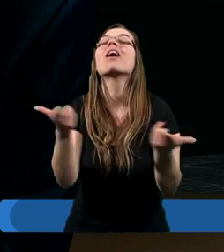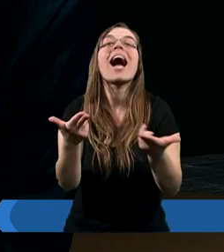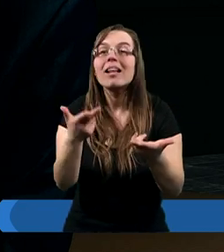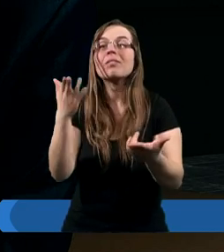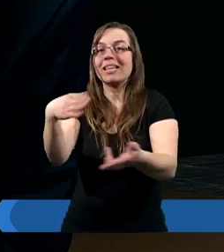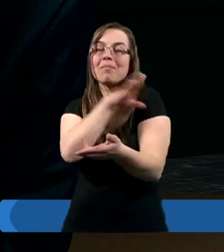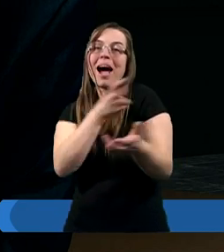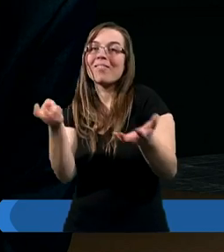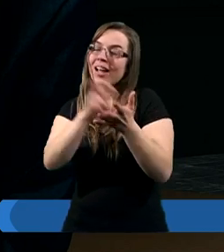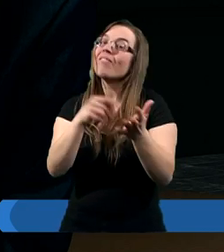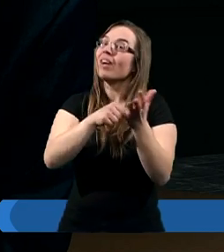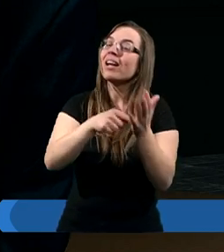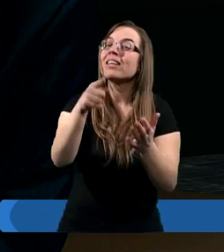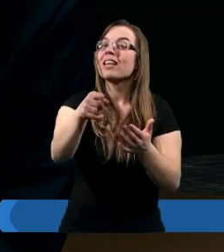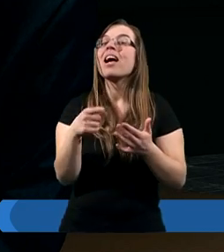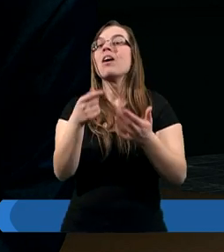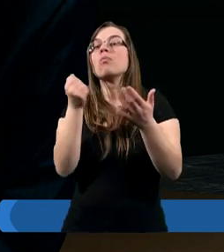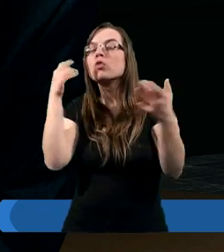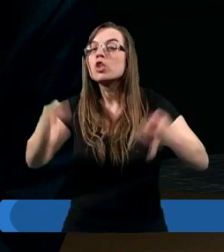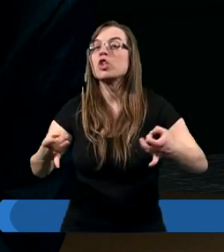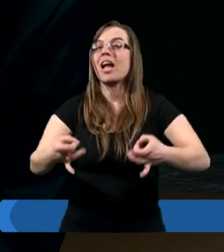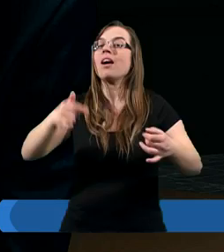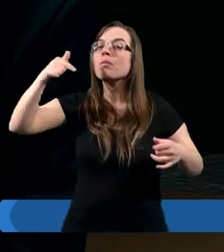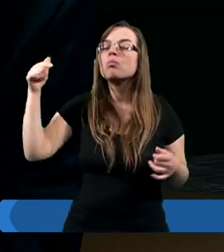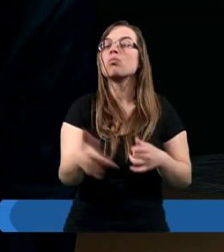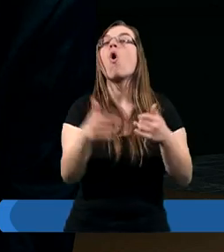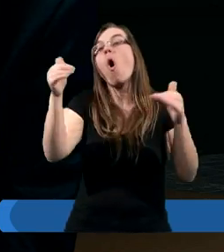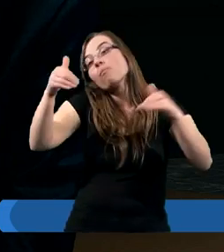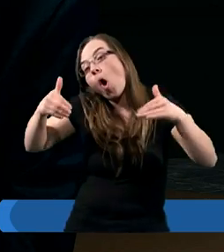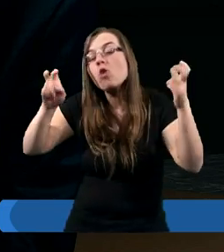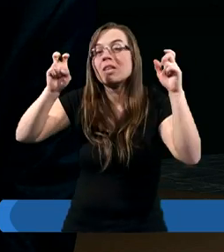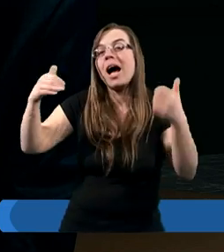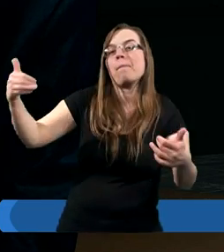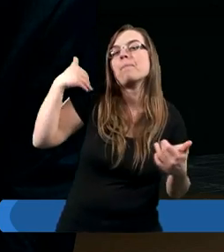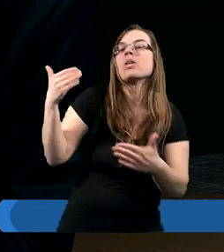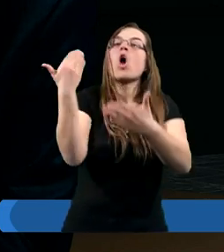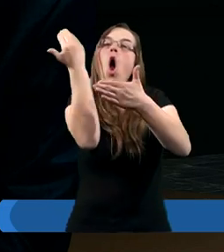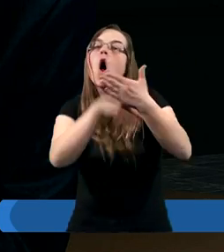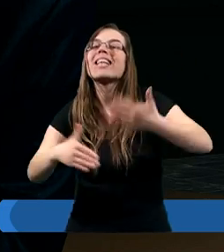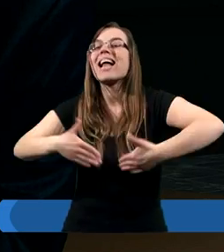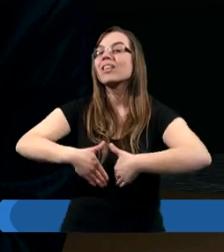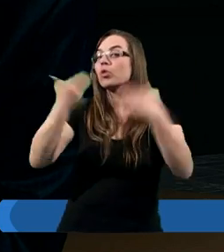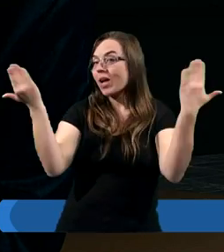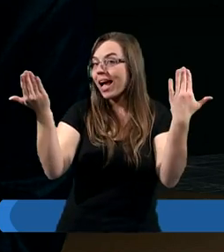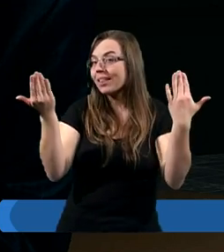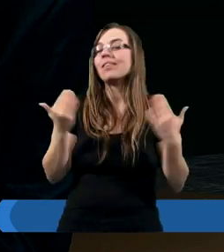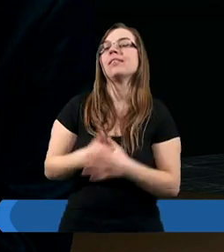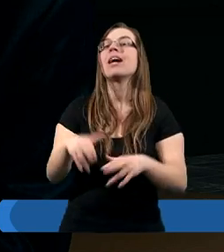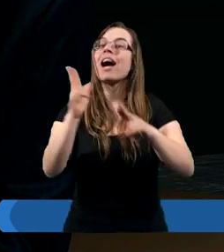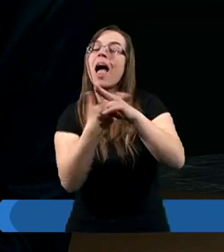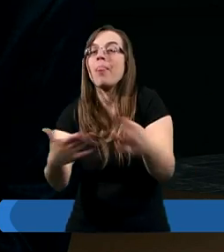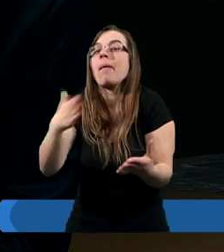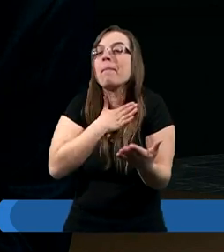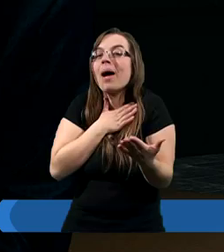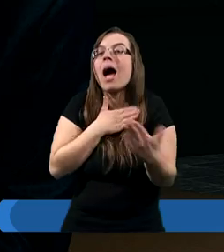zmartwychwstaniu. Więc de facto dzisiaj może być ostatnim, powiedzmy ten ostatni dzień,